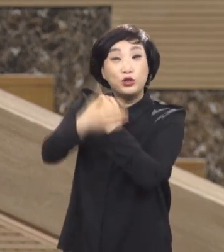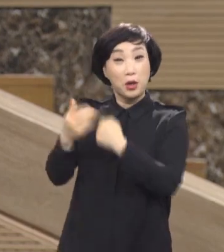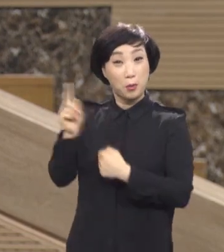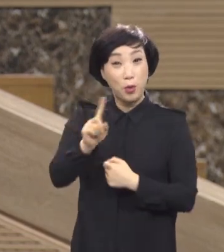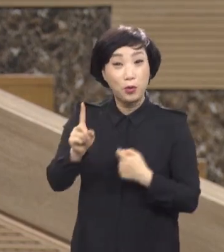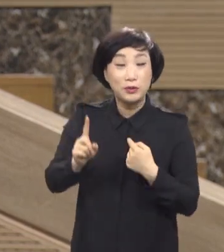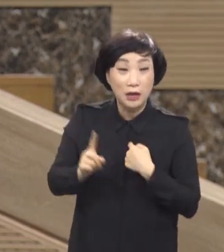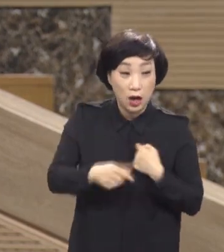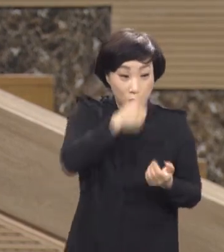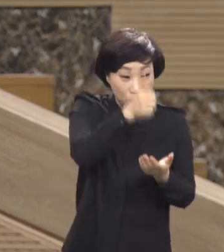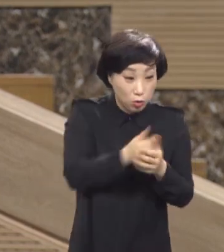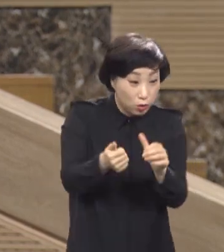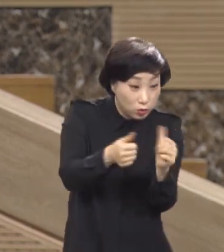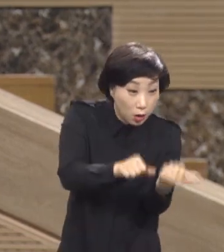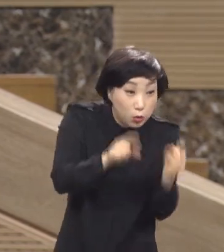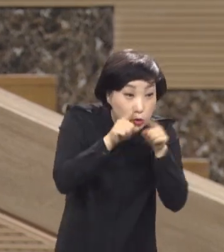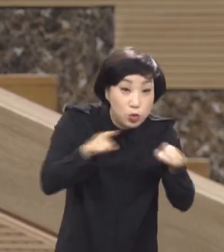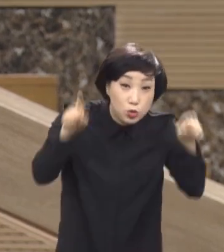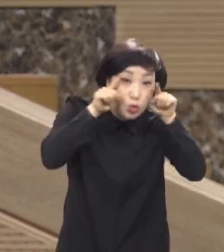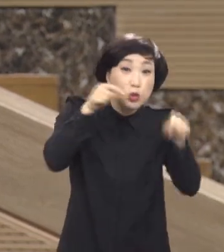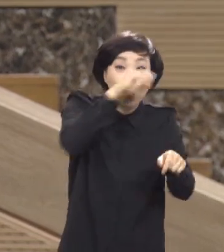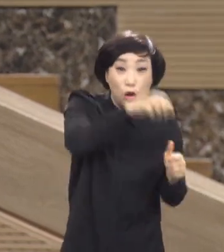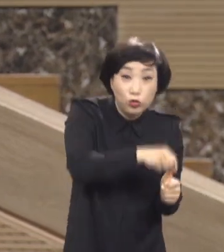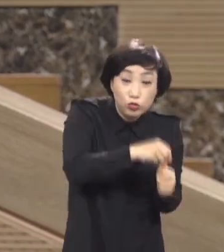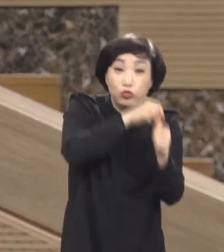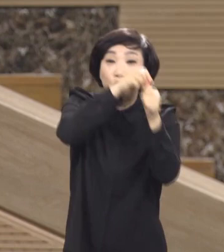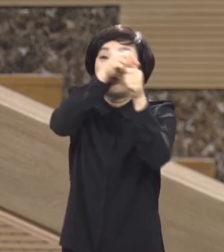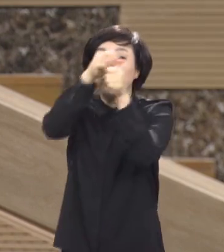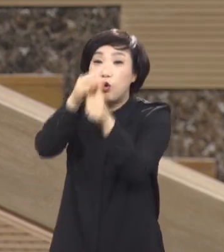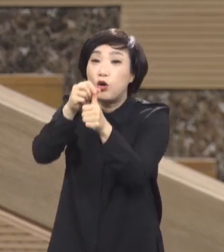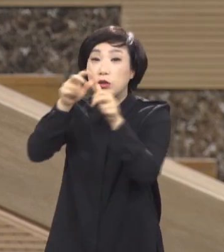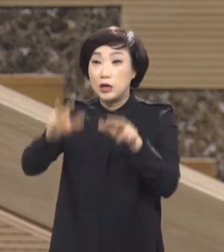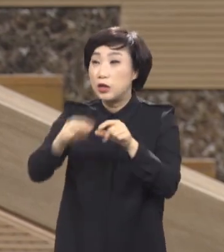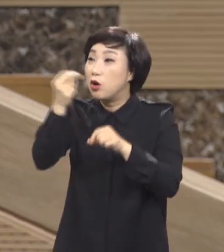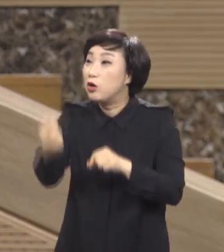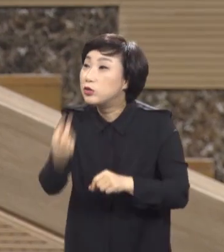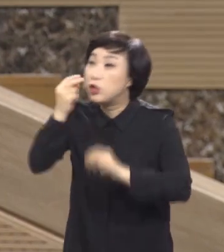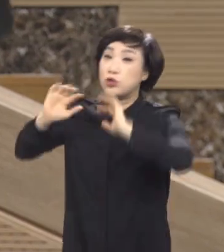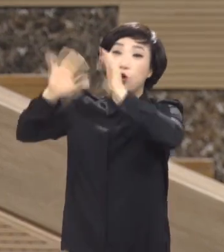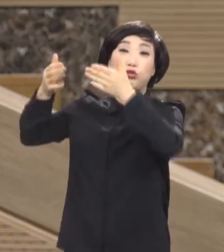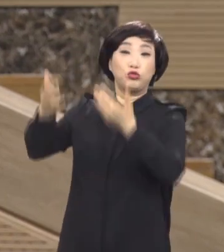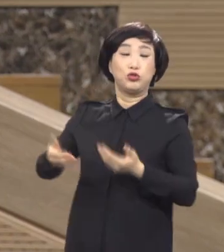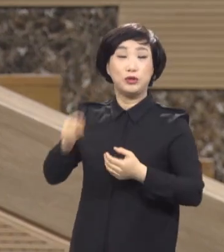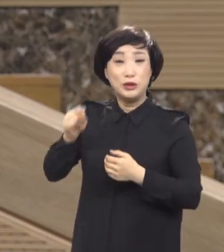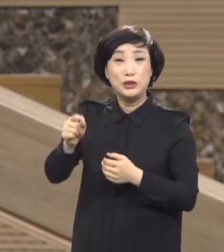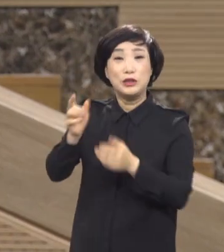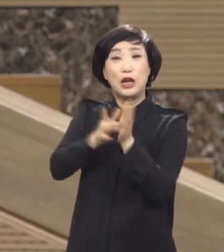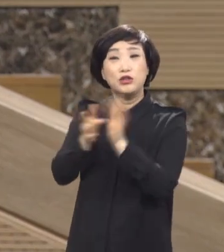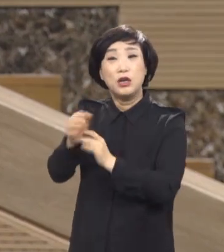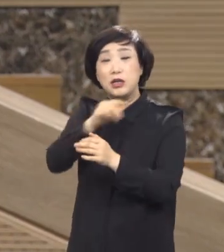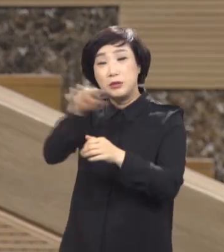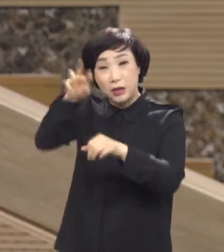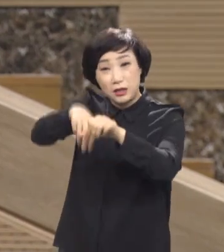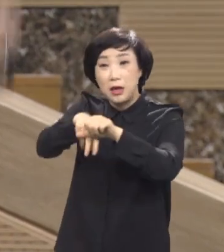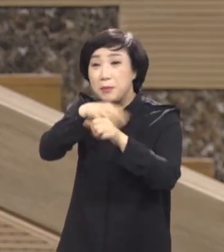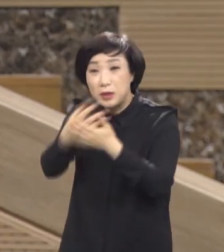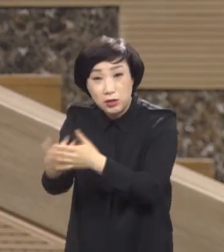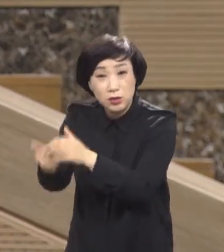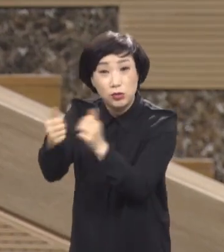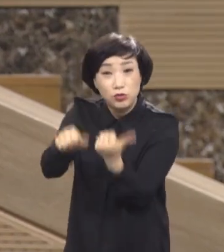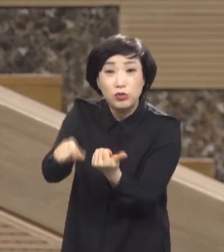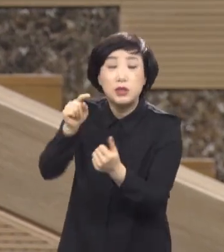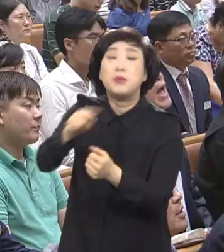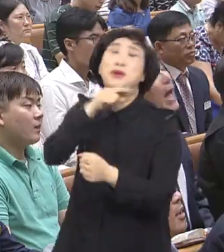나를 재화 사망과 지옥에서 구원해서 영생과 천국을 주신 예수 갈린 피해 공로에